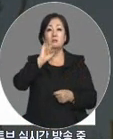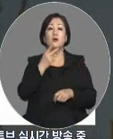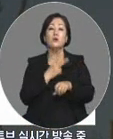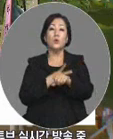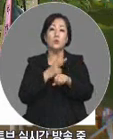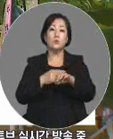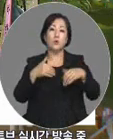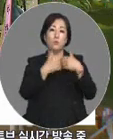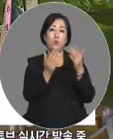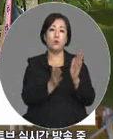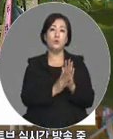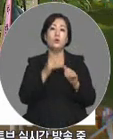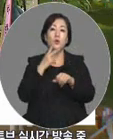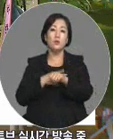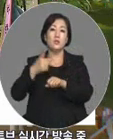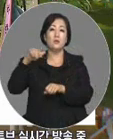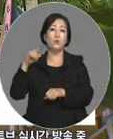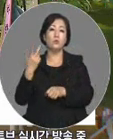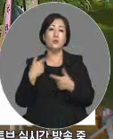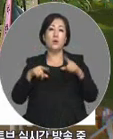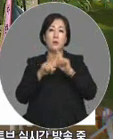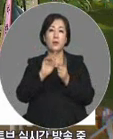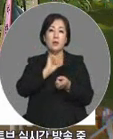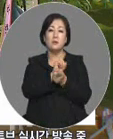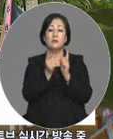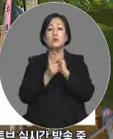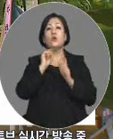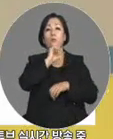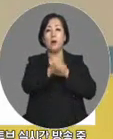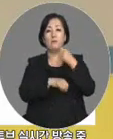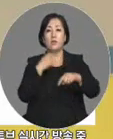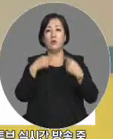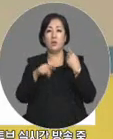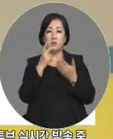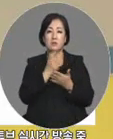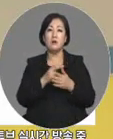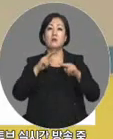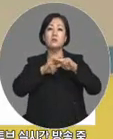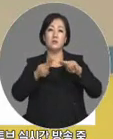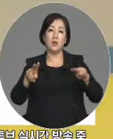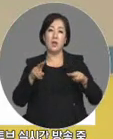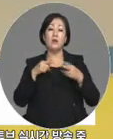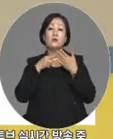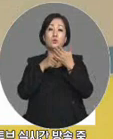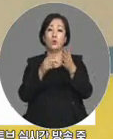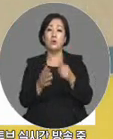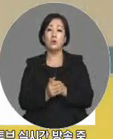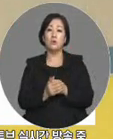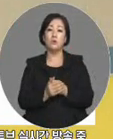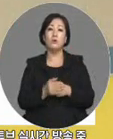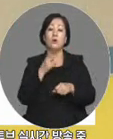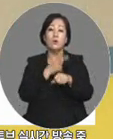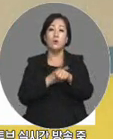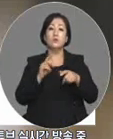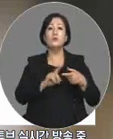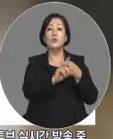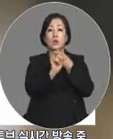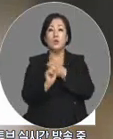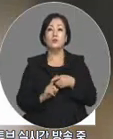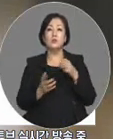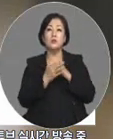울산지부와 울산교사노조는 의견 수렴 없는 일방적 행정이라며 철회를 촉구했습니다. 교총은